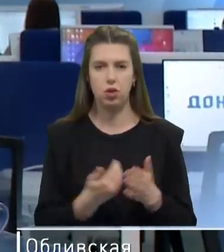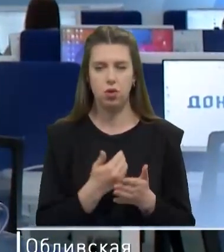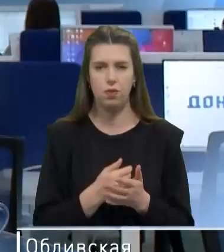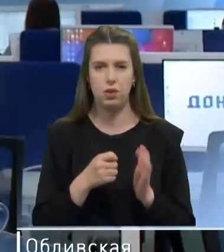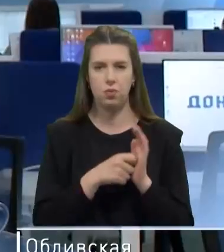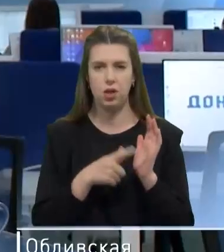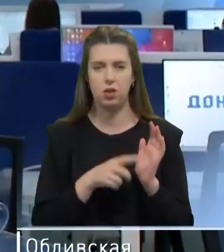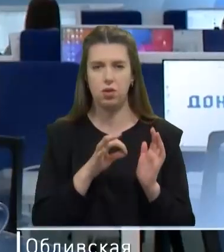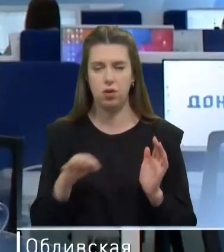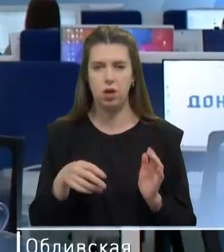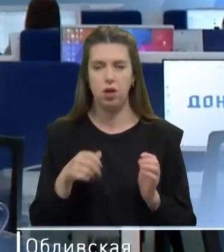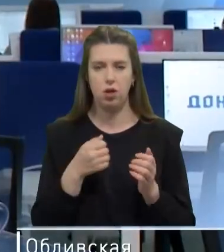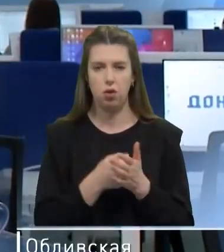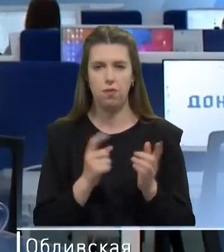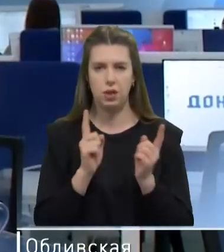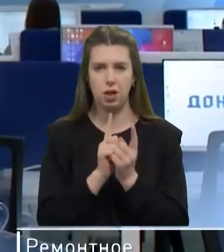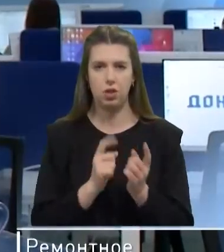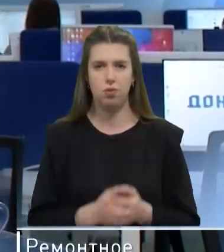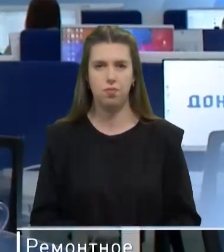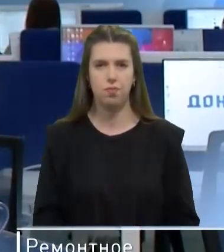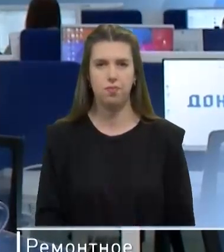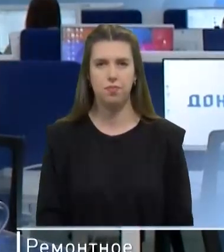в 17:00. До встречи.